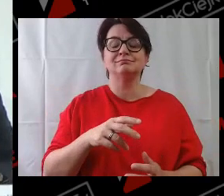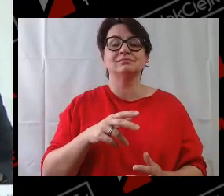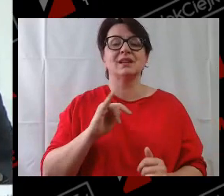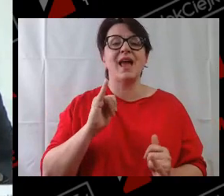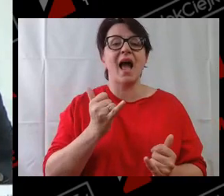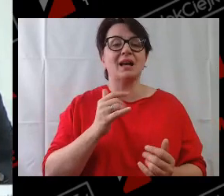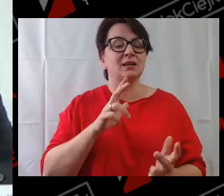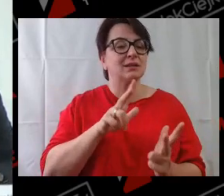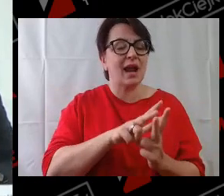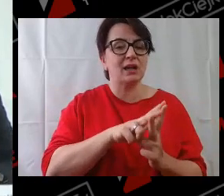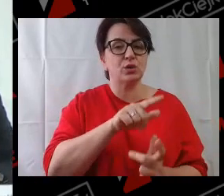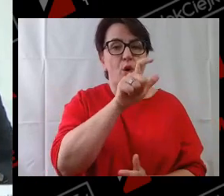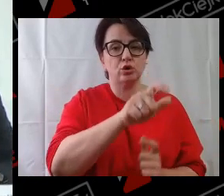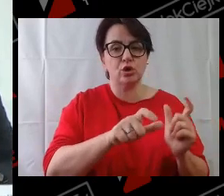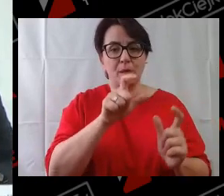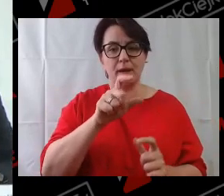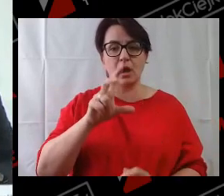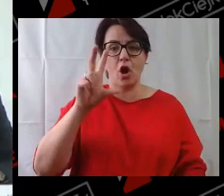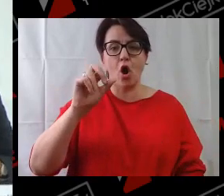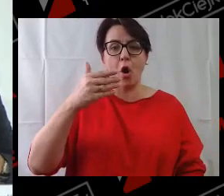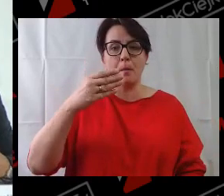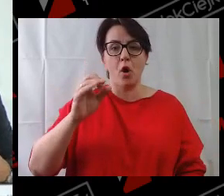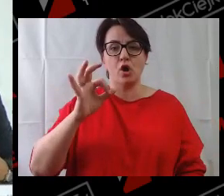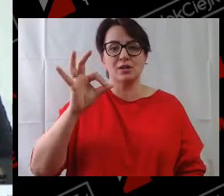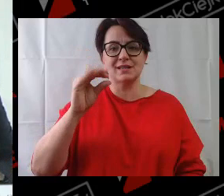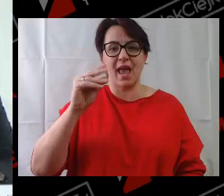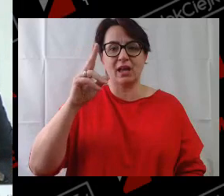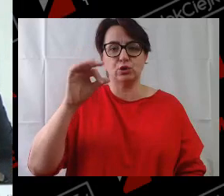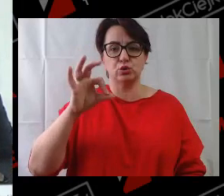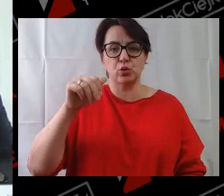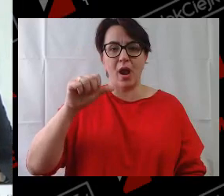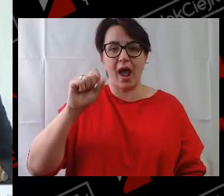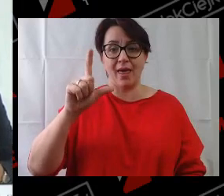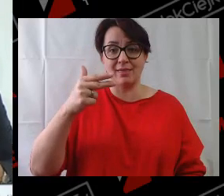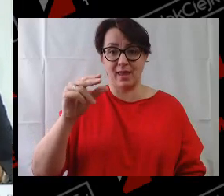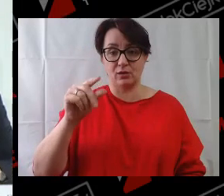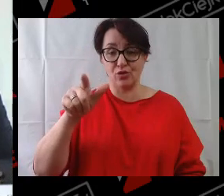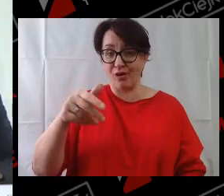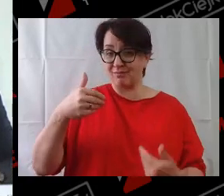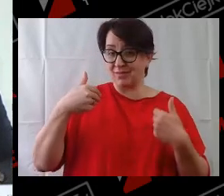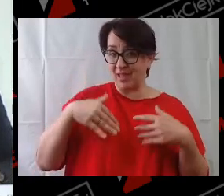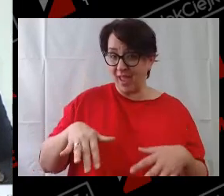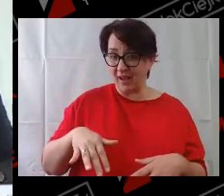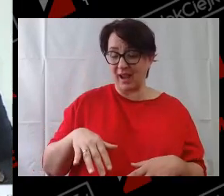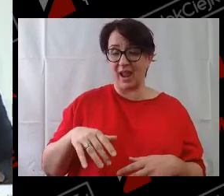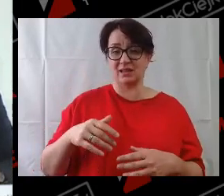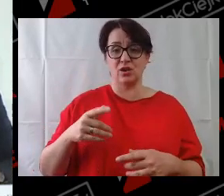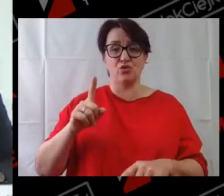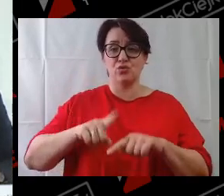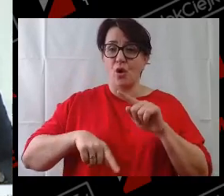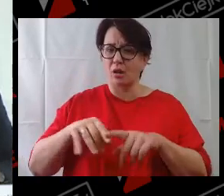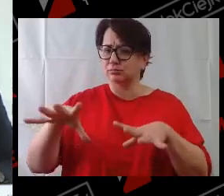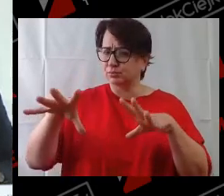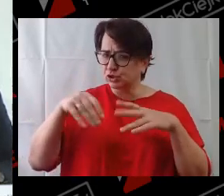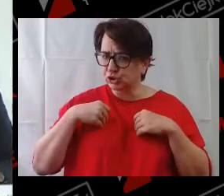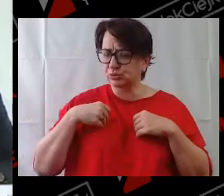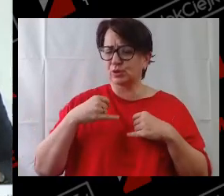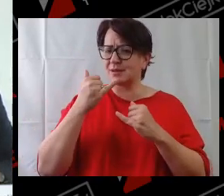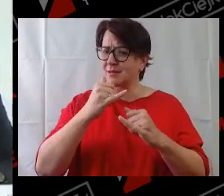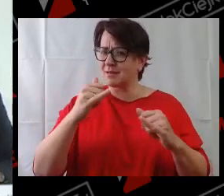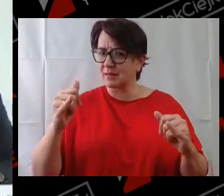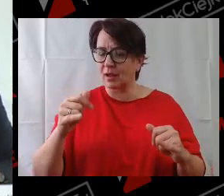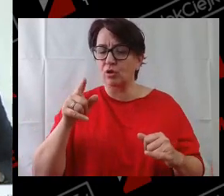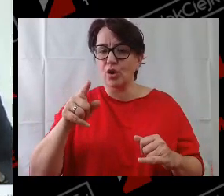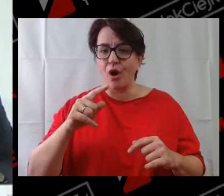it narracje niechęci do tolerowania inności są